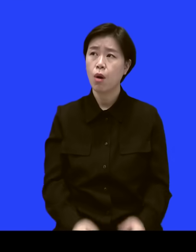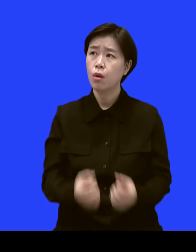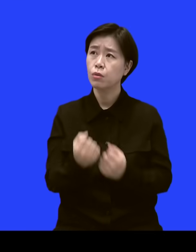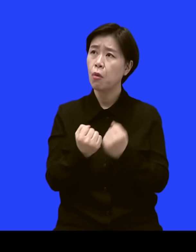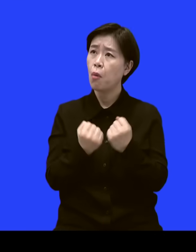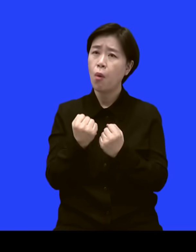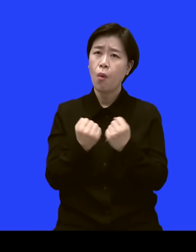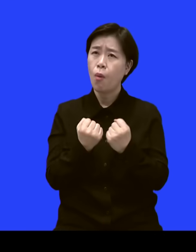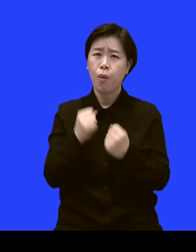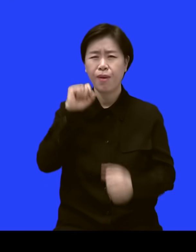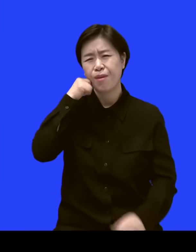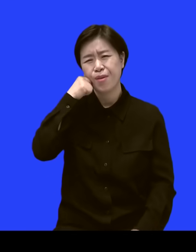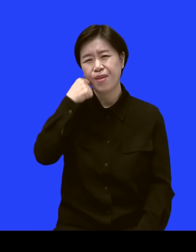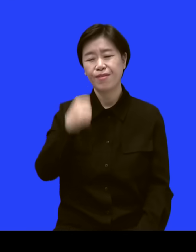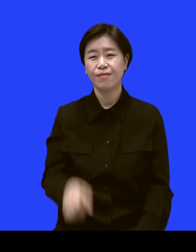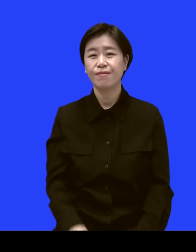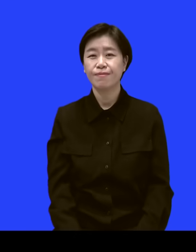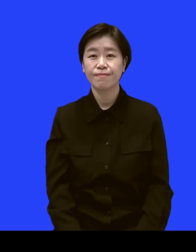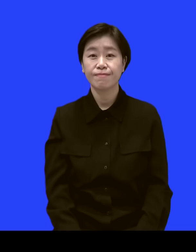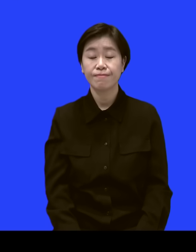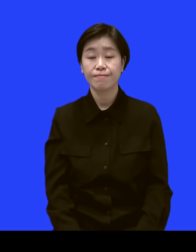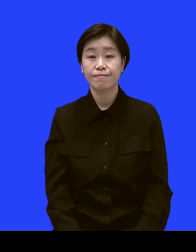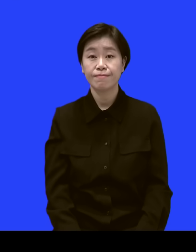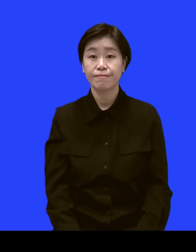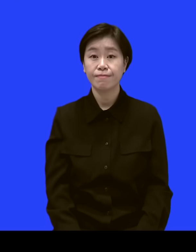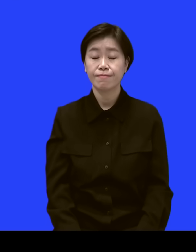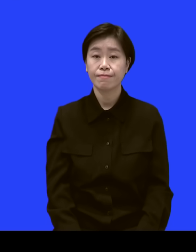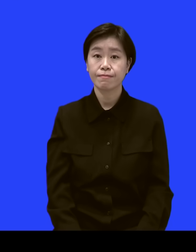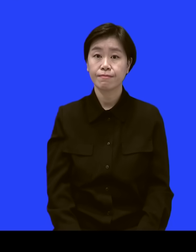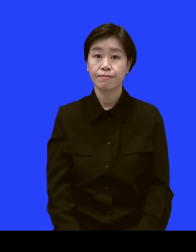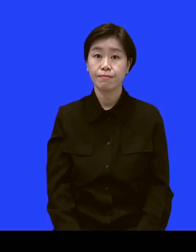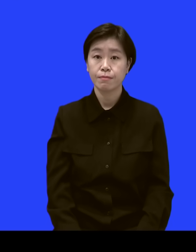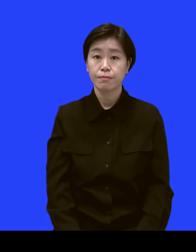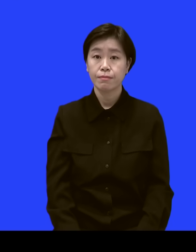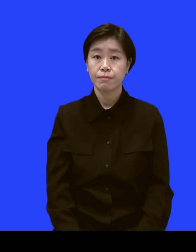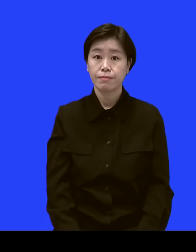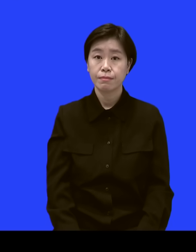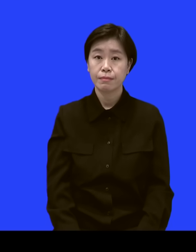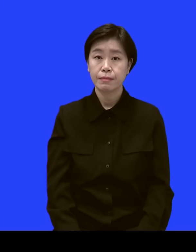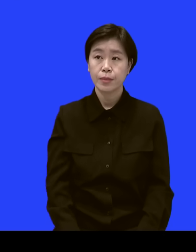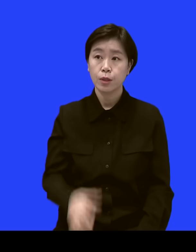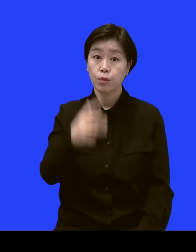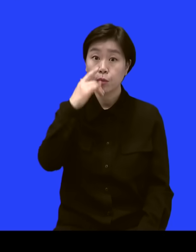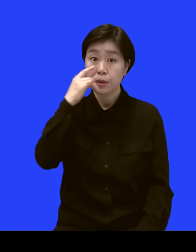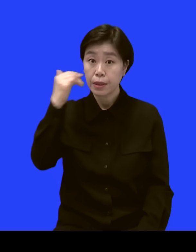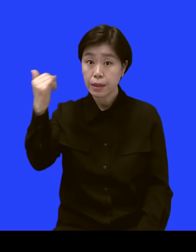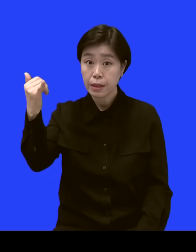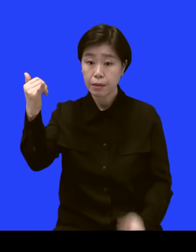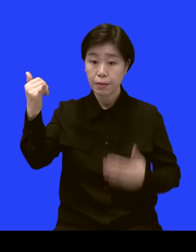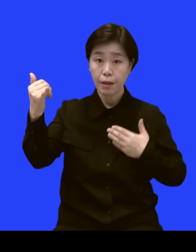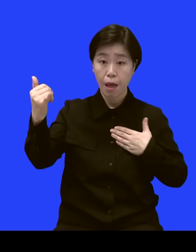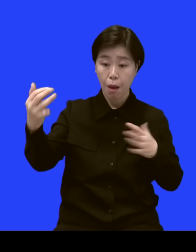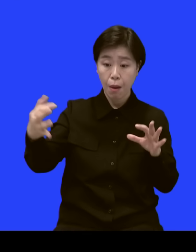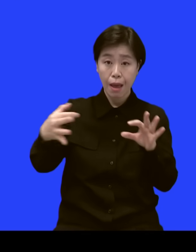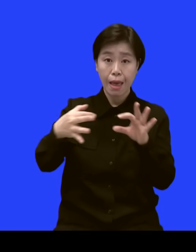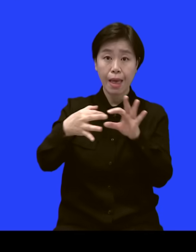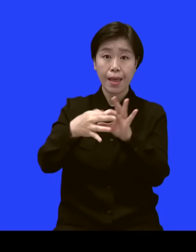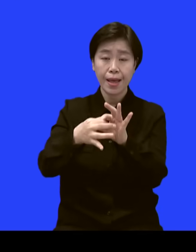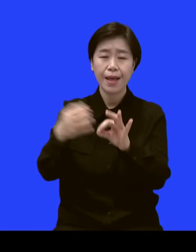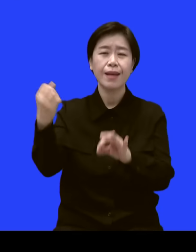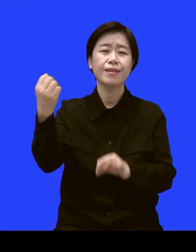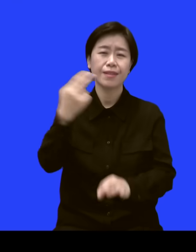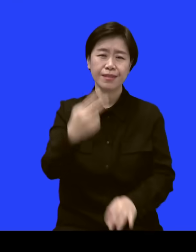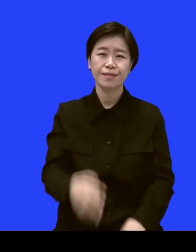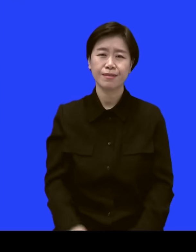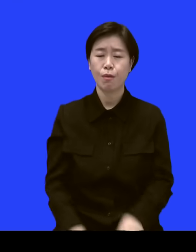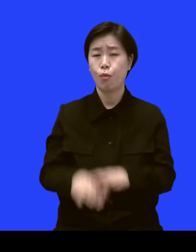설명할 길이 없는데, 예, 그러면서 부모님과의 관계도 풀렸어요. 아, 그래요?